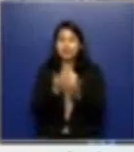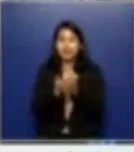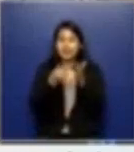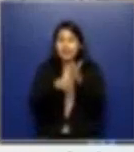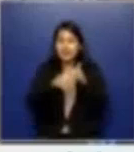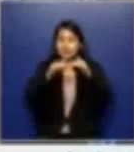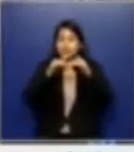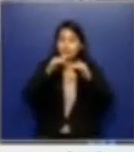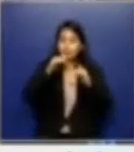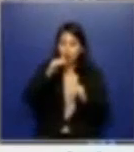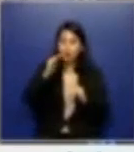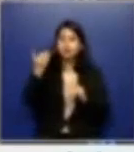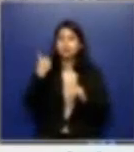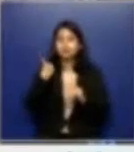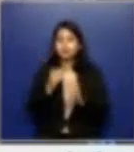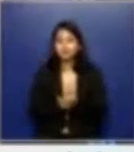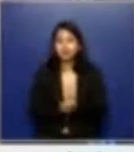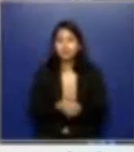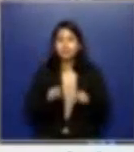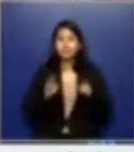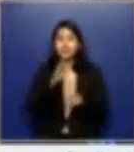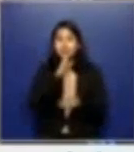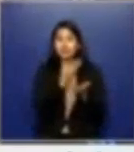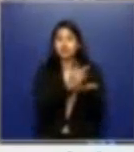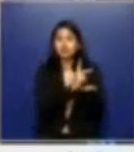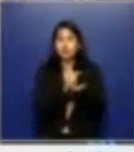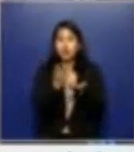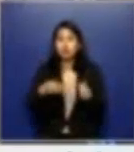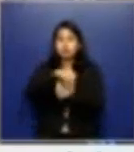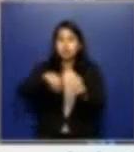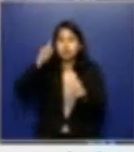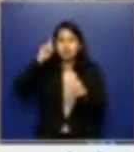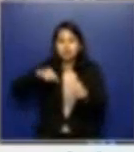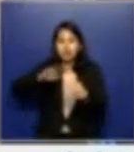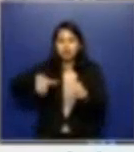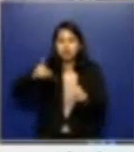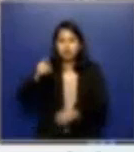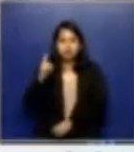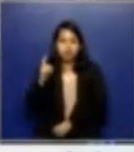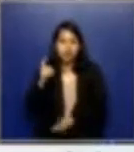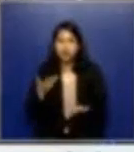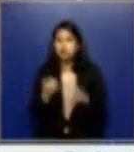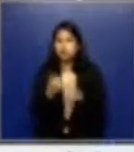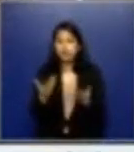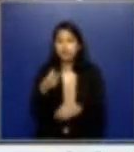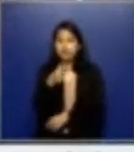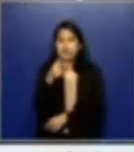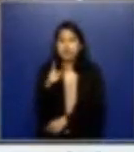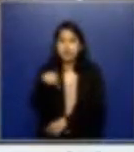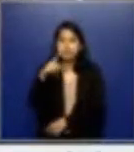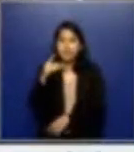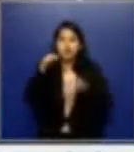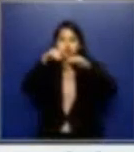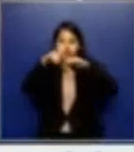ครับลดลงแต่ถ้ากู้มาแล้วใช้ไม่เป็นฟื้นฟูไม่ได้ GDP ตกไอ้หนี้สาธารณะ